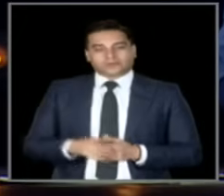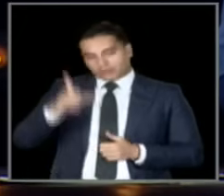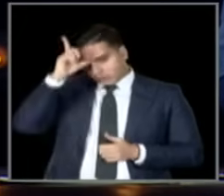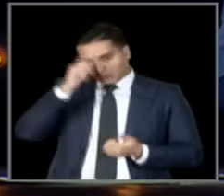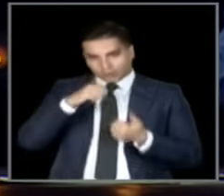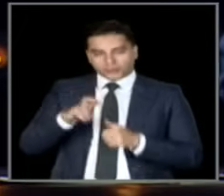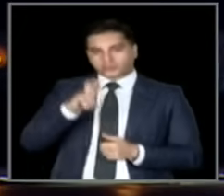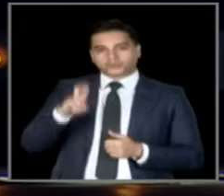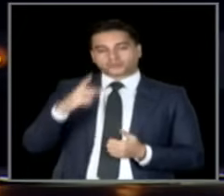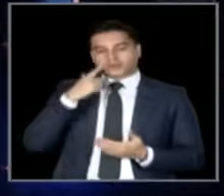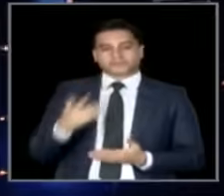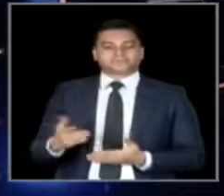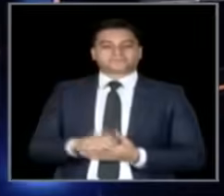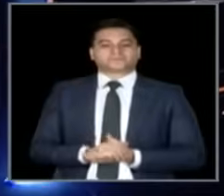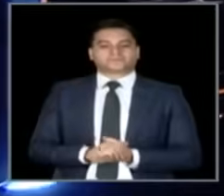علوم، والسؤال هو: